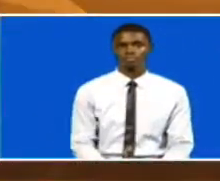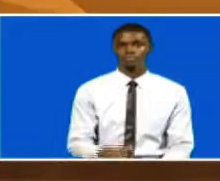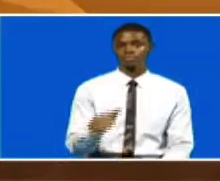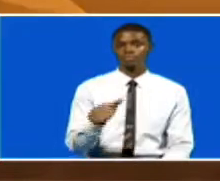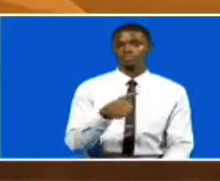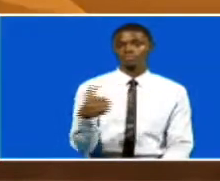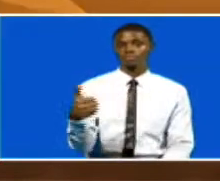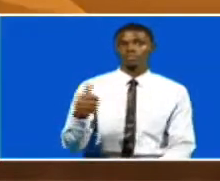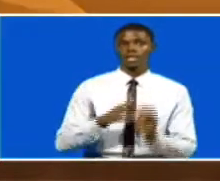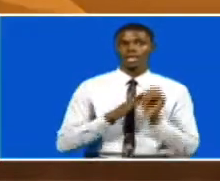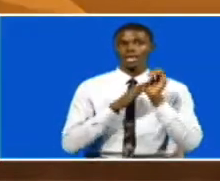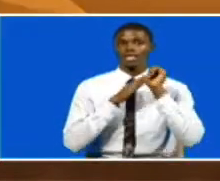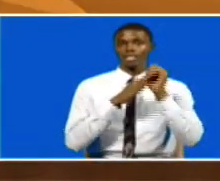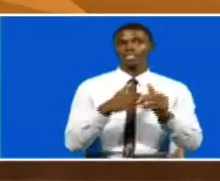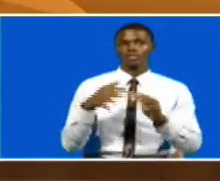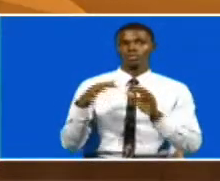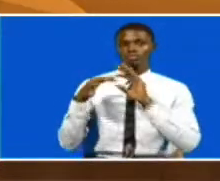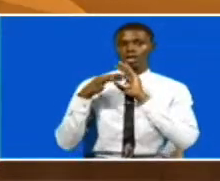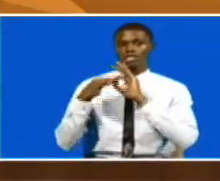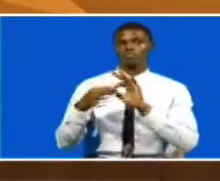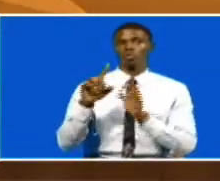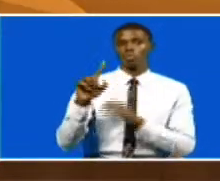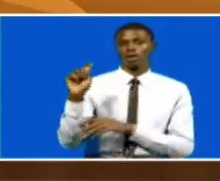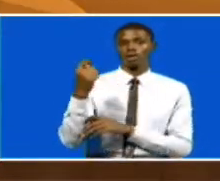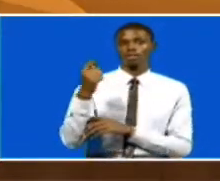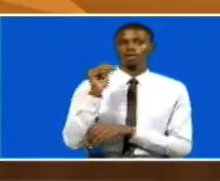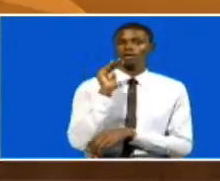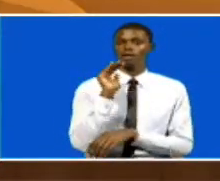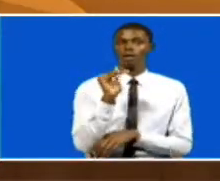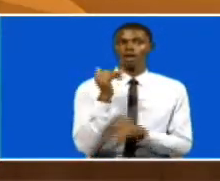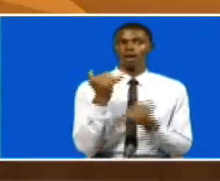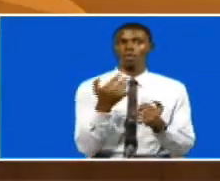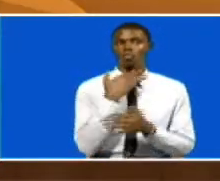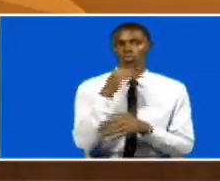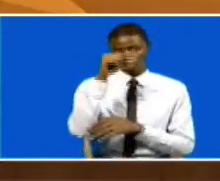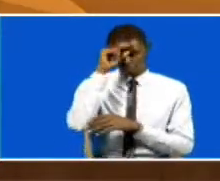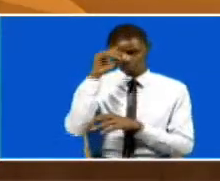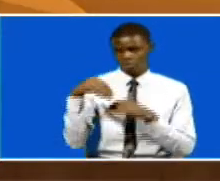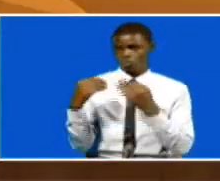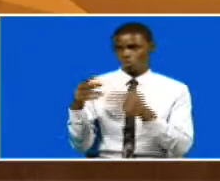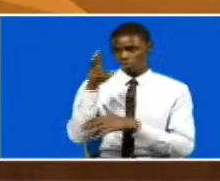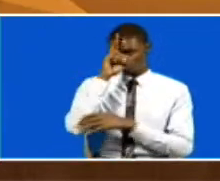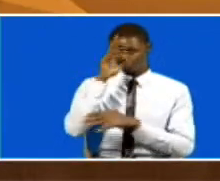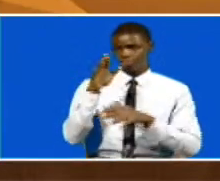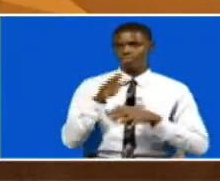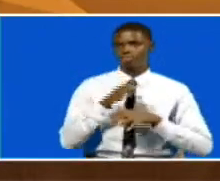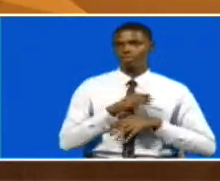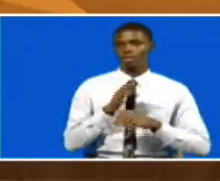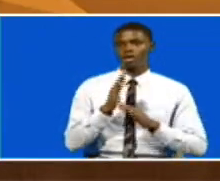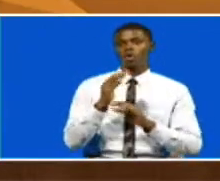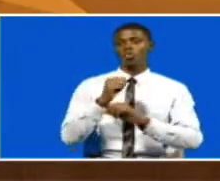Kwingineko, viongozi wa muungano wa Azimio la Umoja wa Kenya sasa wanaitaka serikali kuwapa polisi wa kuwapa ulinzi wa kutosha.